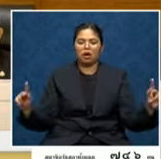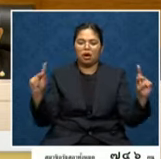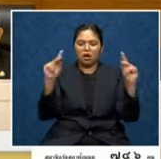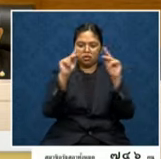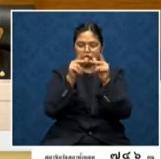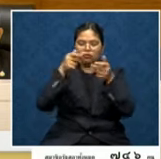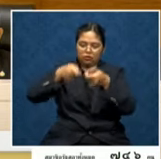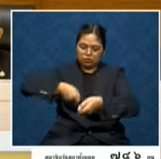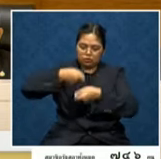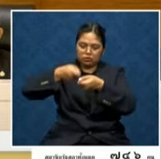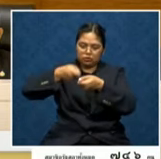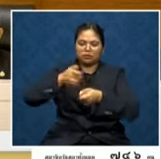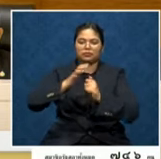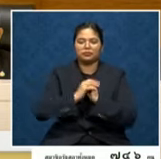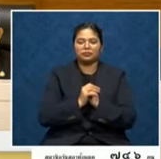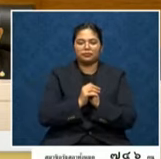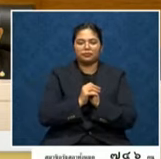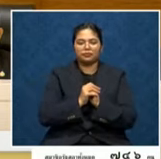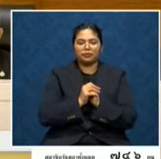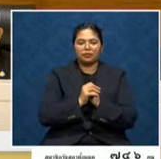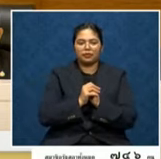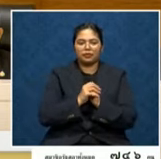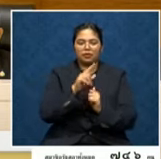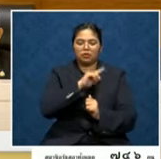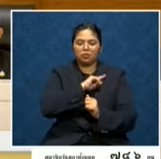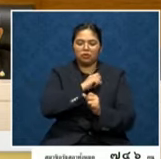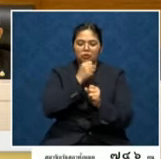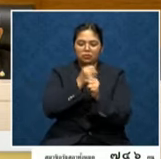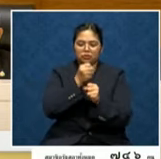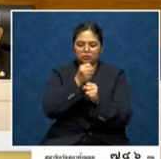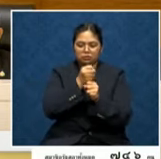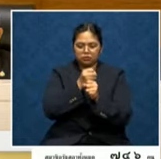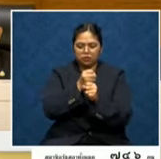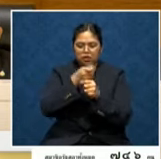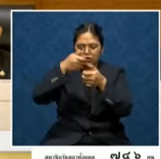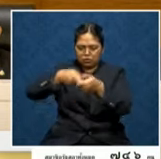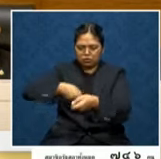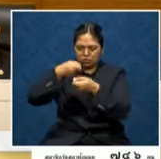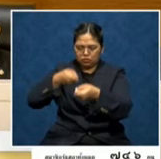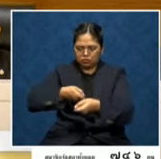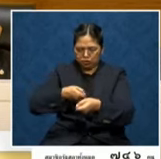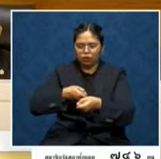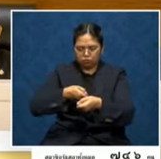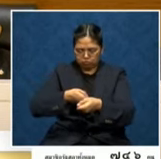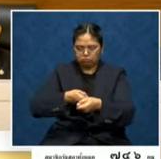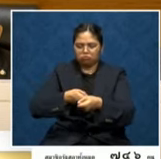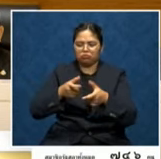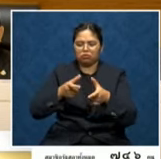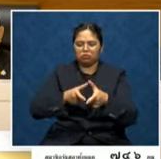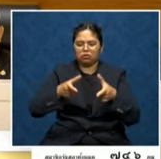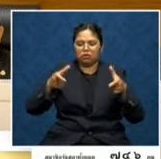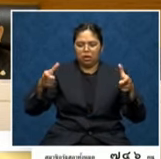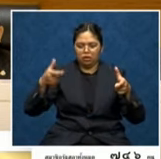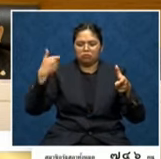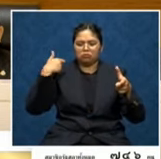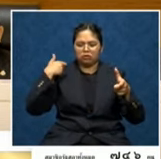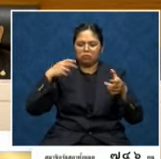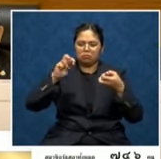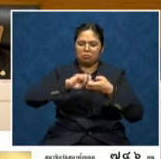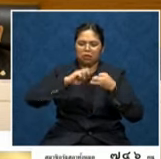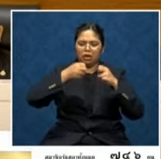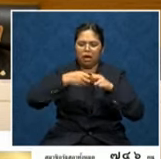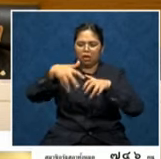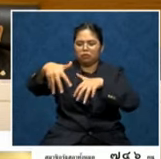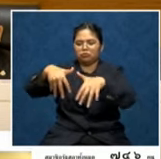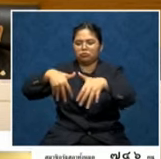วงเกษตรและสหกรณ์ปัญหาภาคการเกษตรถือว่าเป็นเรื่องใหญ่เพราะเป็นปัญหาของ